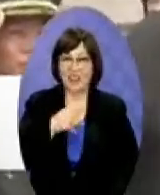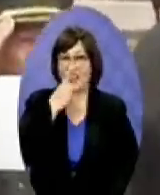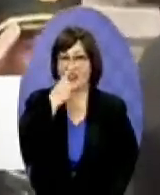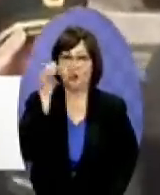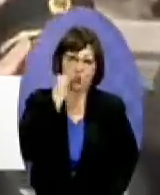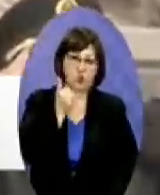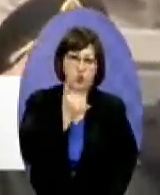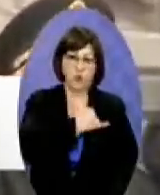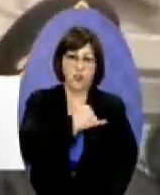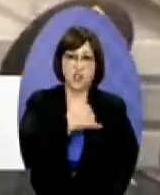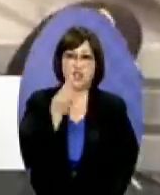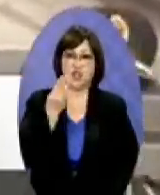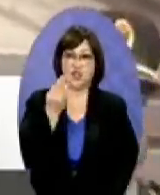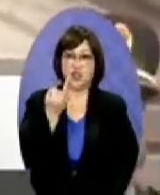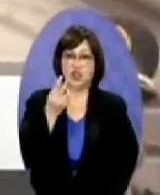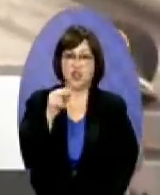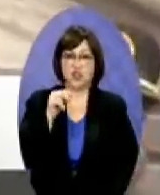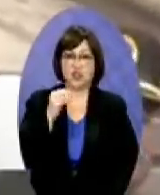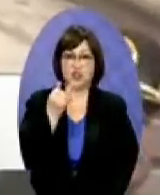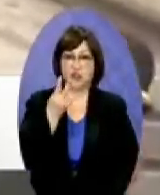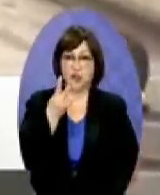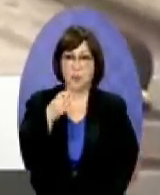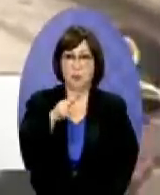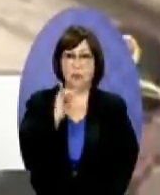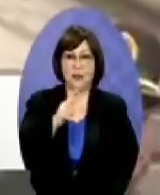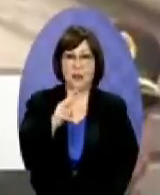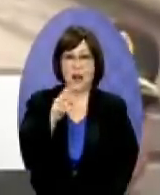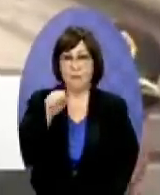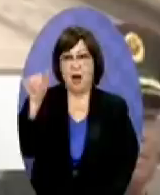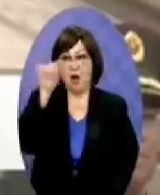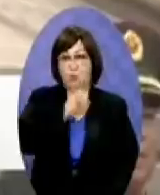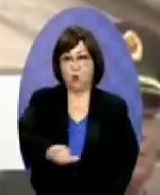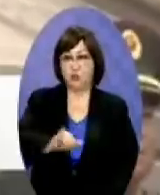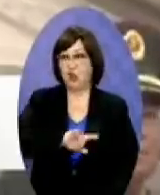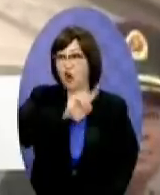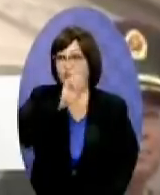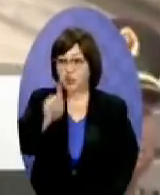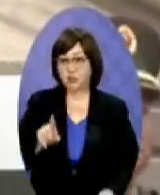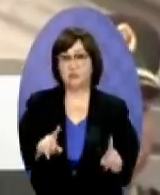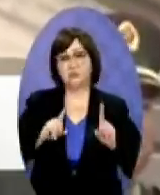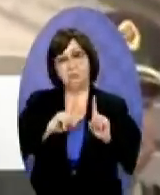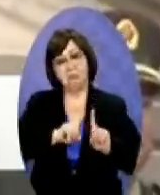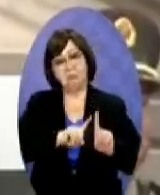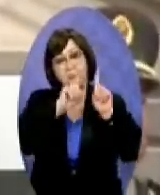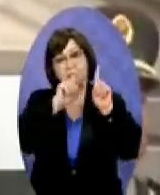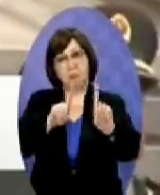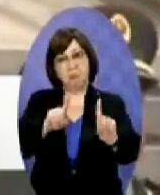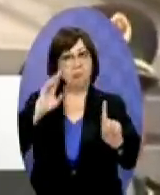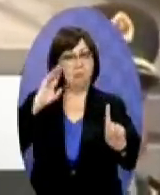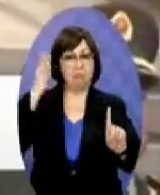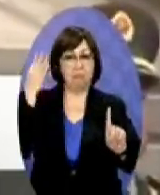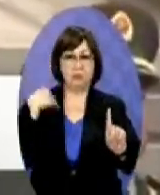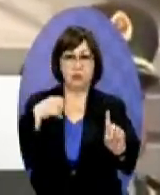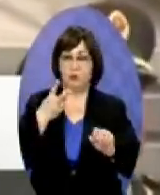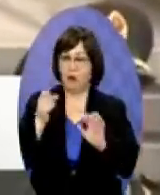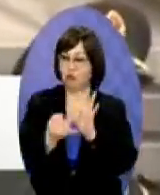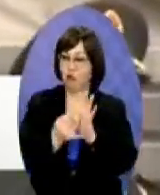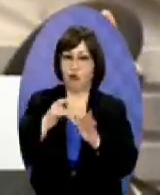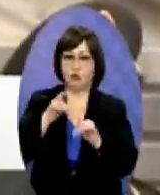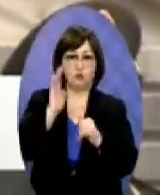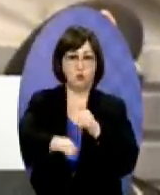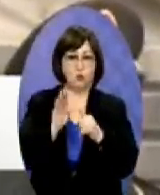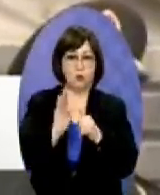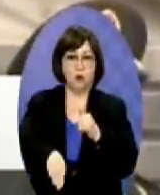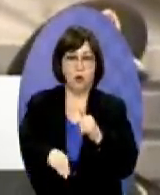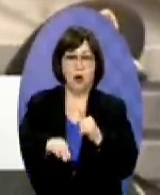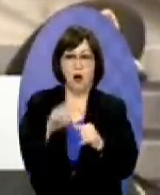Жинпиниг 2017 онд Америкийн нэгдсэн улсад айлчлалтанд дагалдан явж байсан байна. 2017 оны эцсээр Фан Финху тодорхойгүй